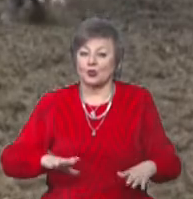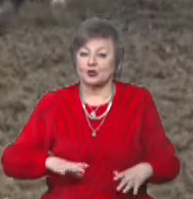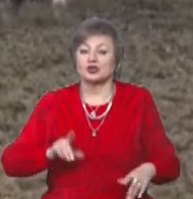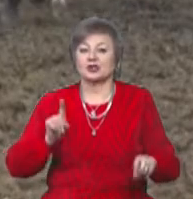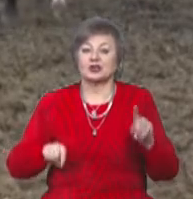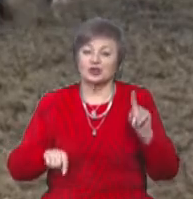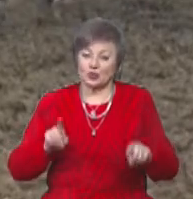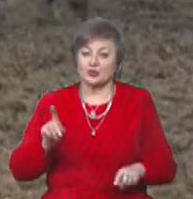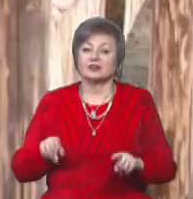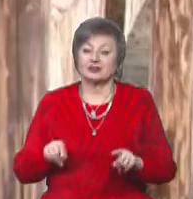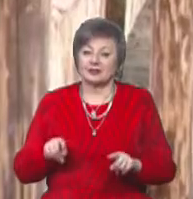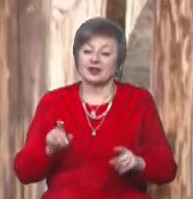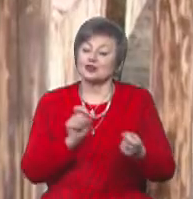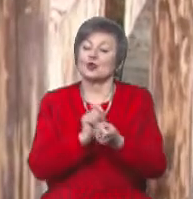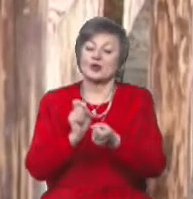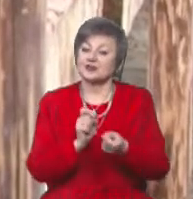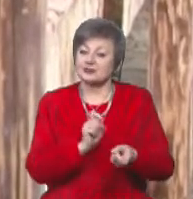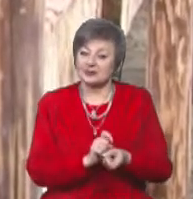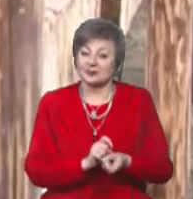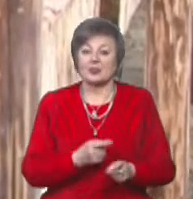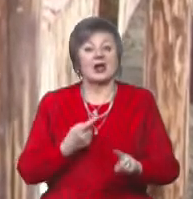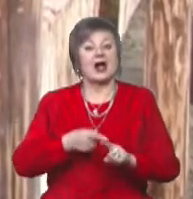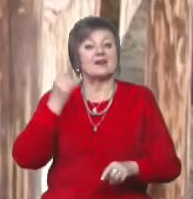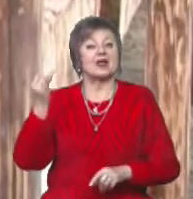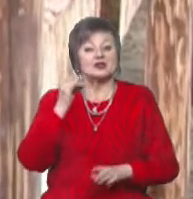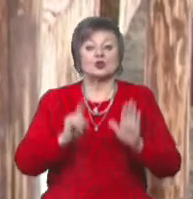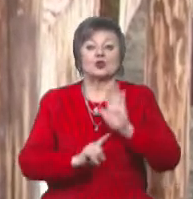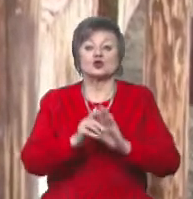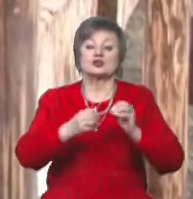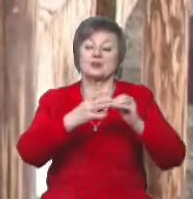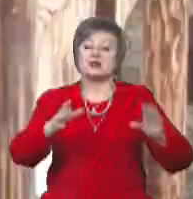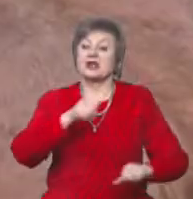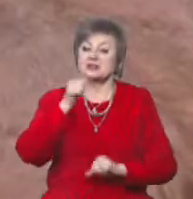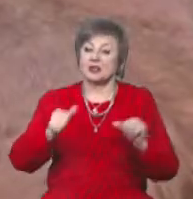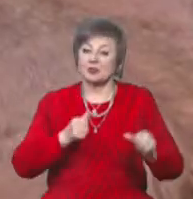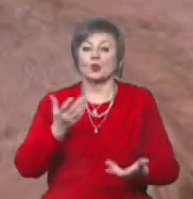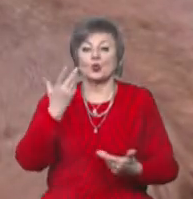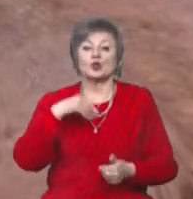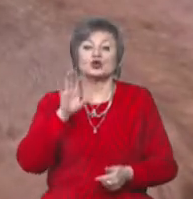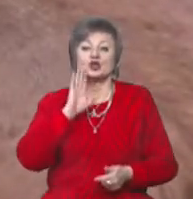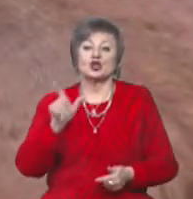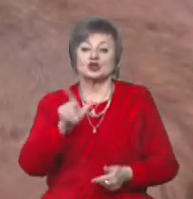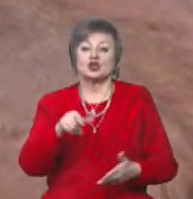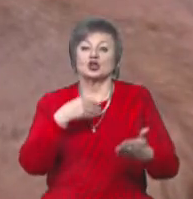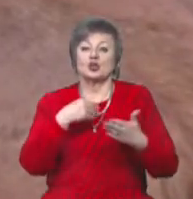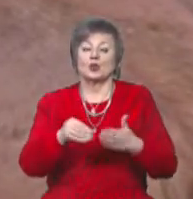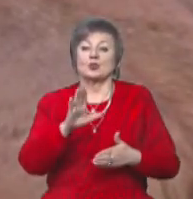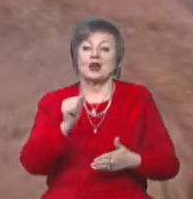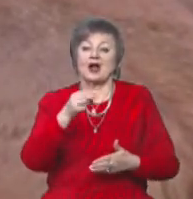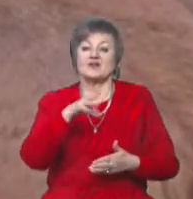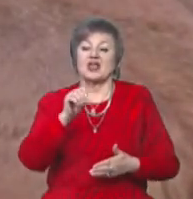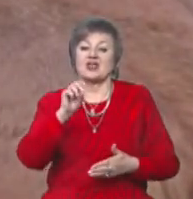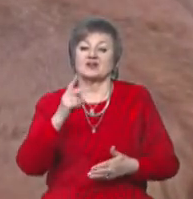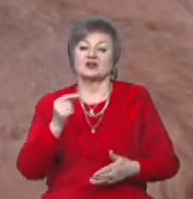іноді сваряться. Ця історія розпочалась у 2015 році, коли жінки придбали у авдіївського